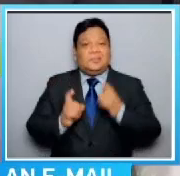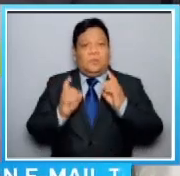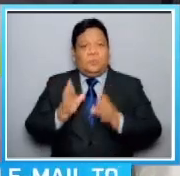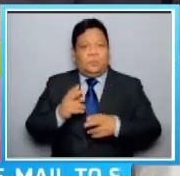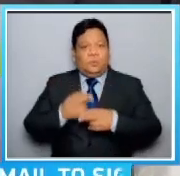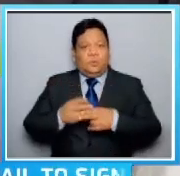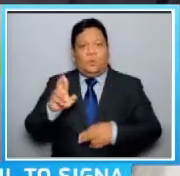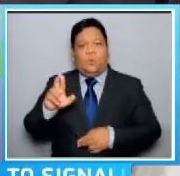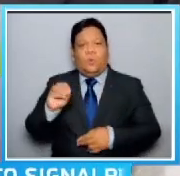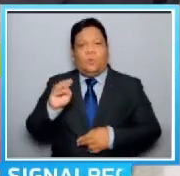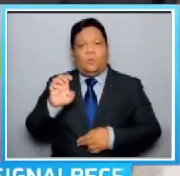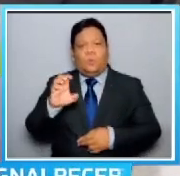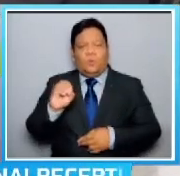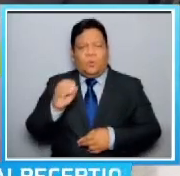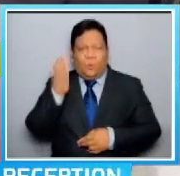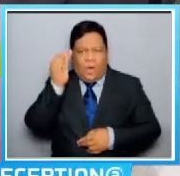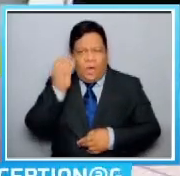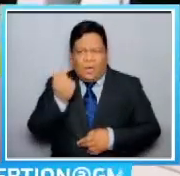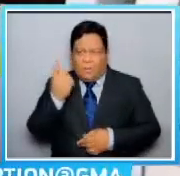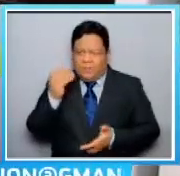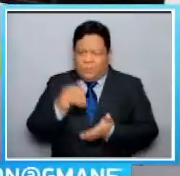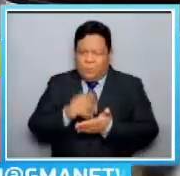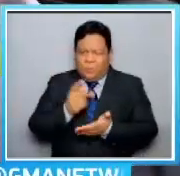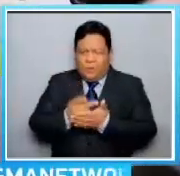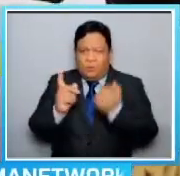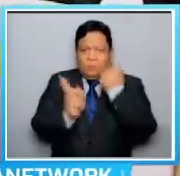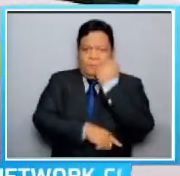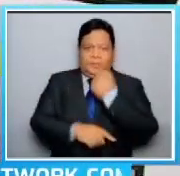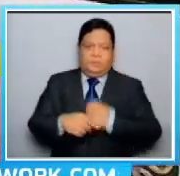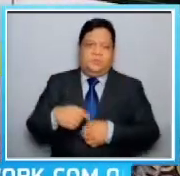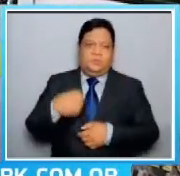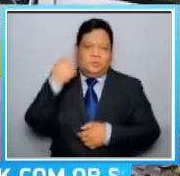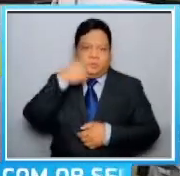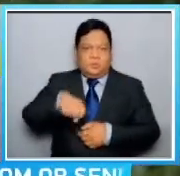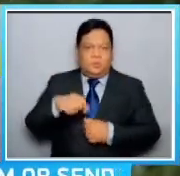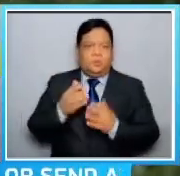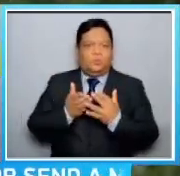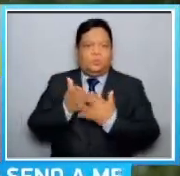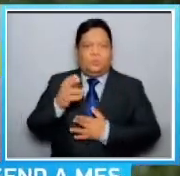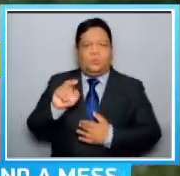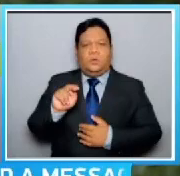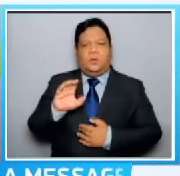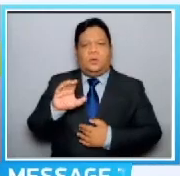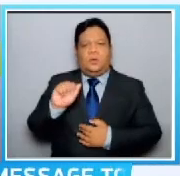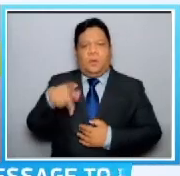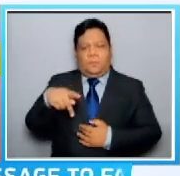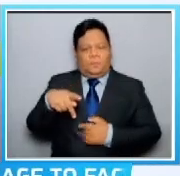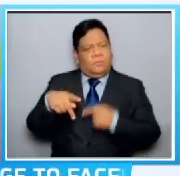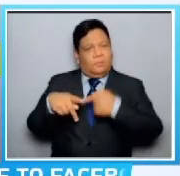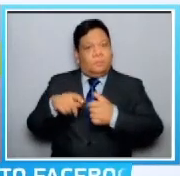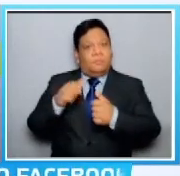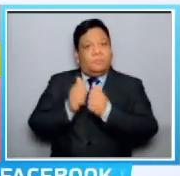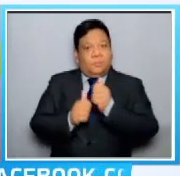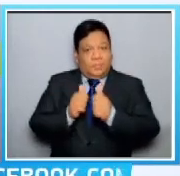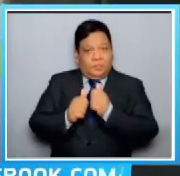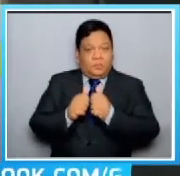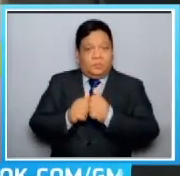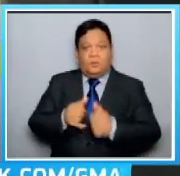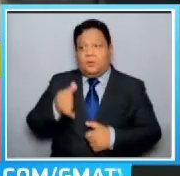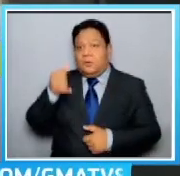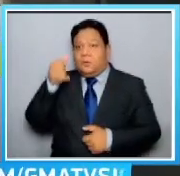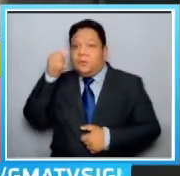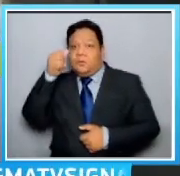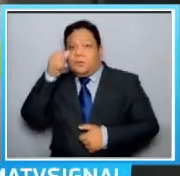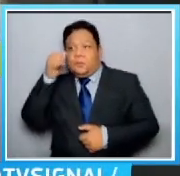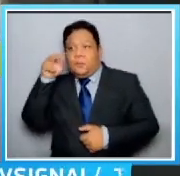No Contact Apprehension Policy o NCAP. Ang NCAP ang paghuli sa mga motoristang lumalabag sa batas trapiko sa pamamagitan ng mga